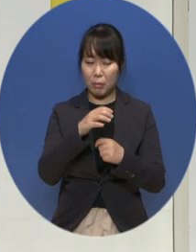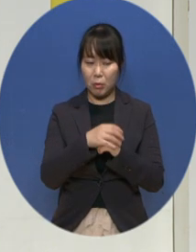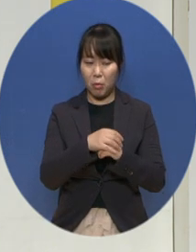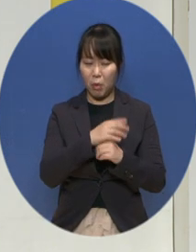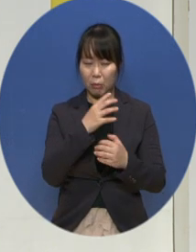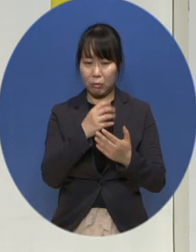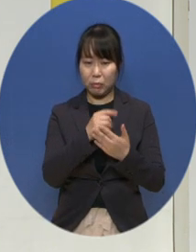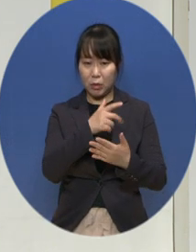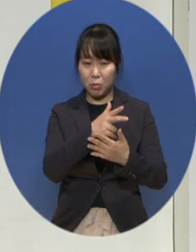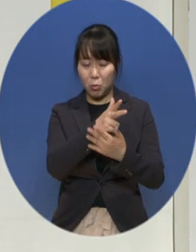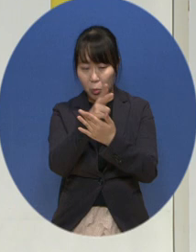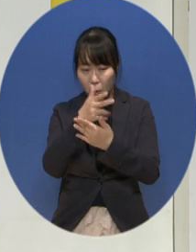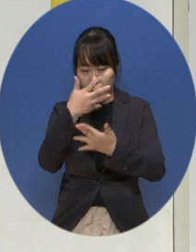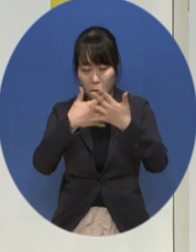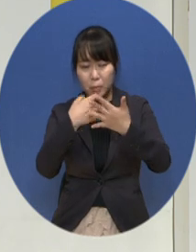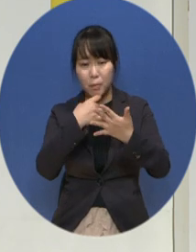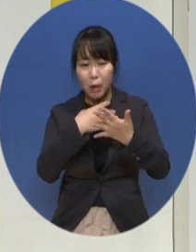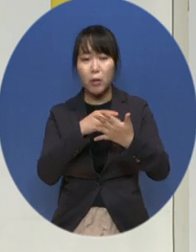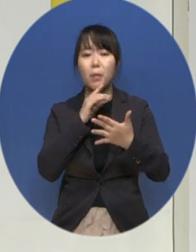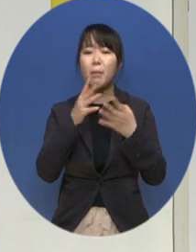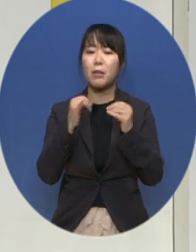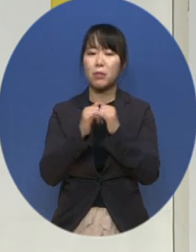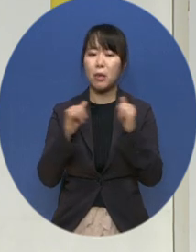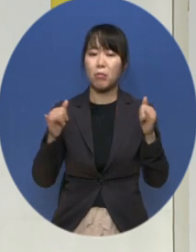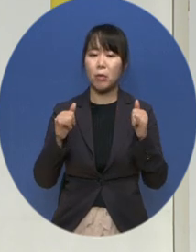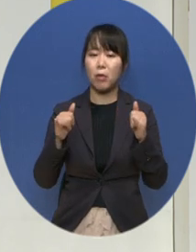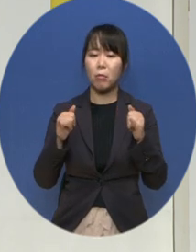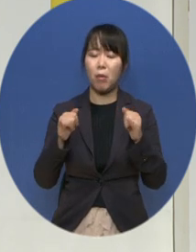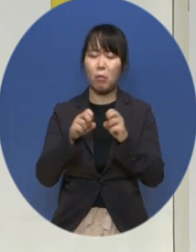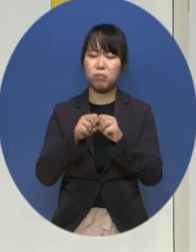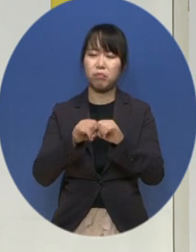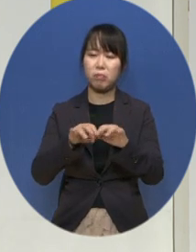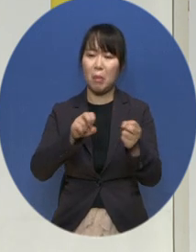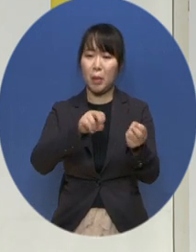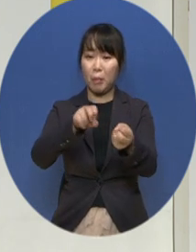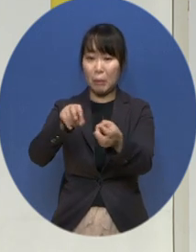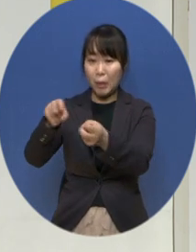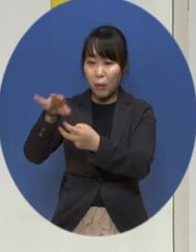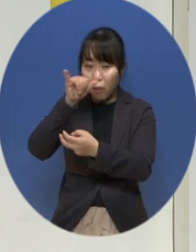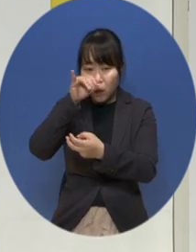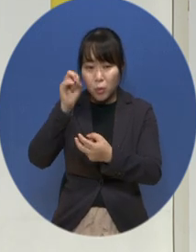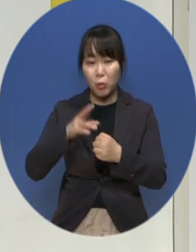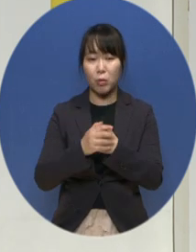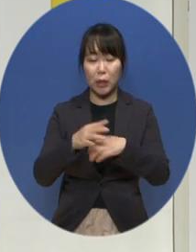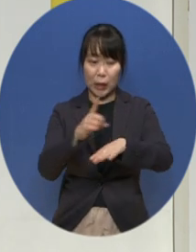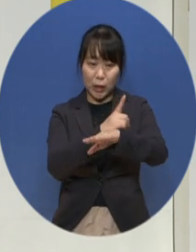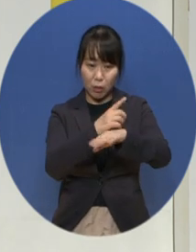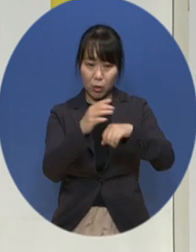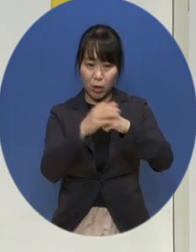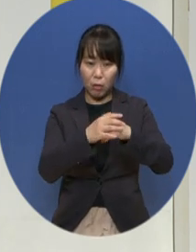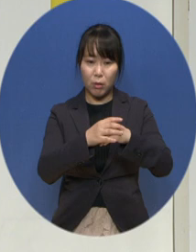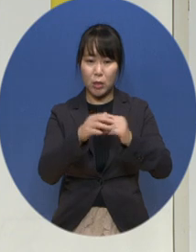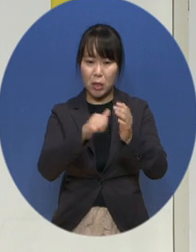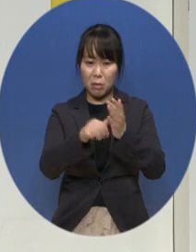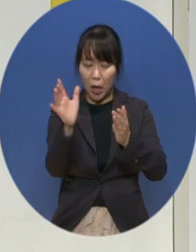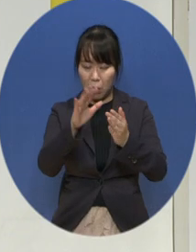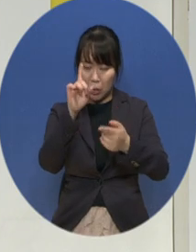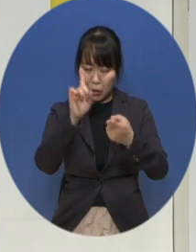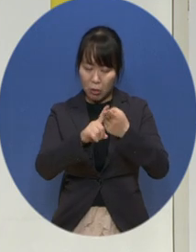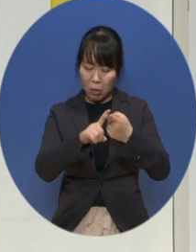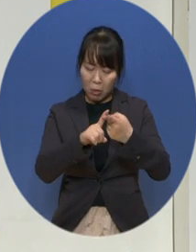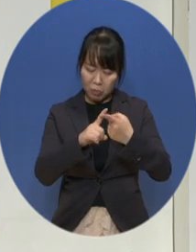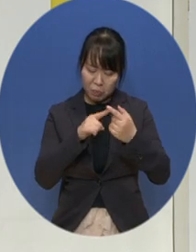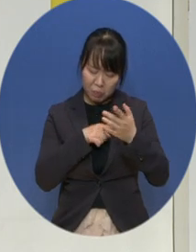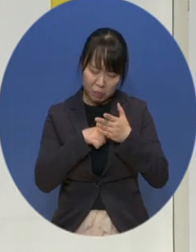동영산 문 해도 많은 사람들한테 무차별 살포 가 되고 그렇죠 또 그게 케이터링 까 영혼이 찢어지지 않고 남아 있고